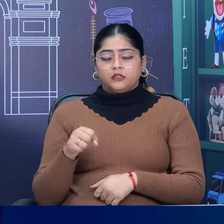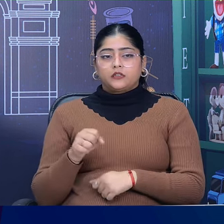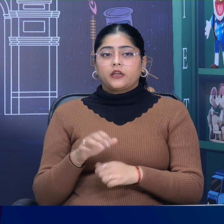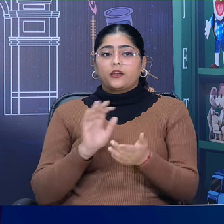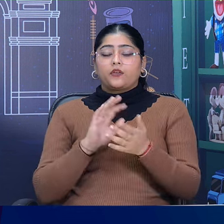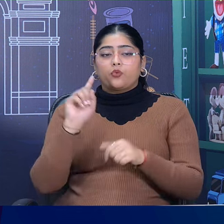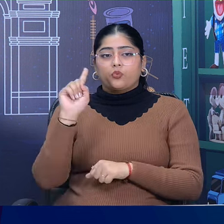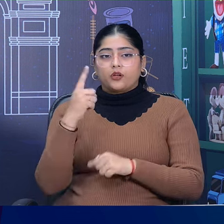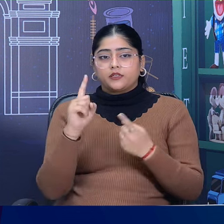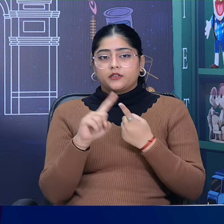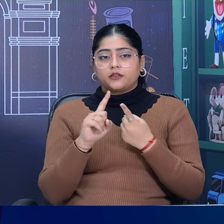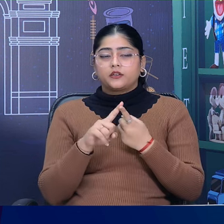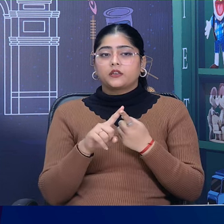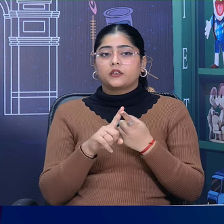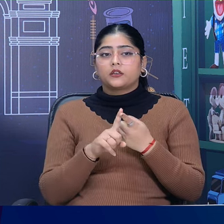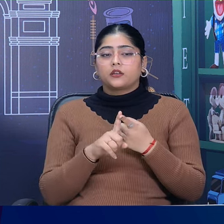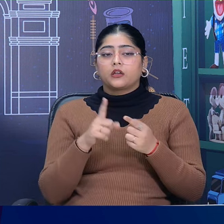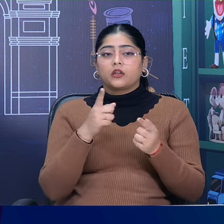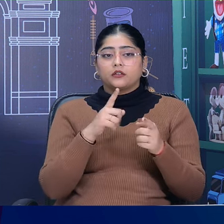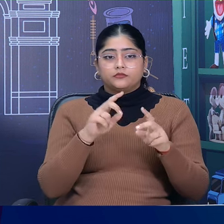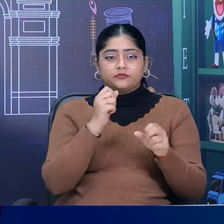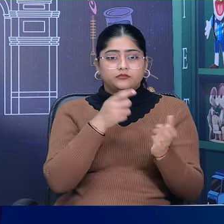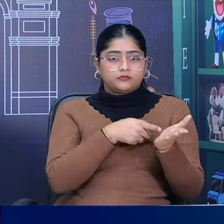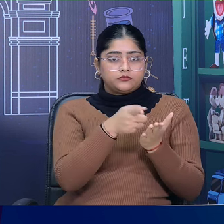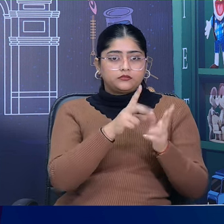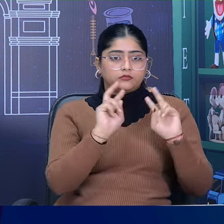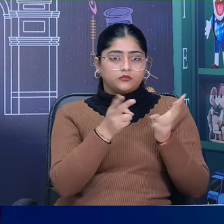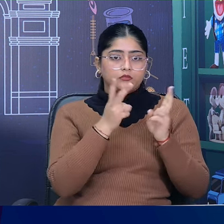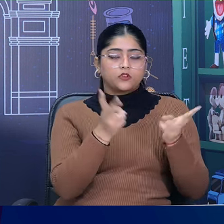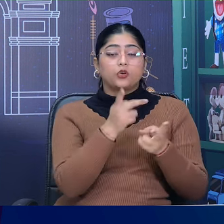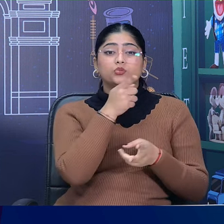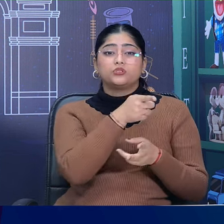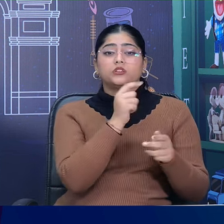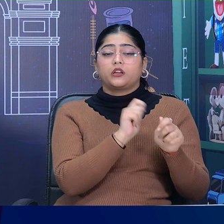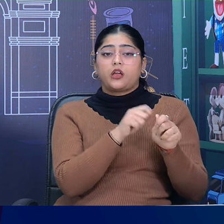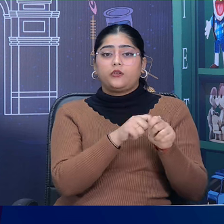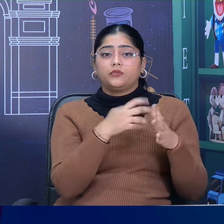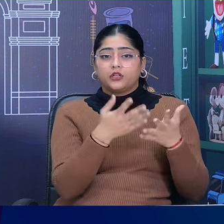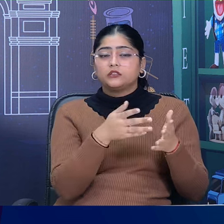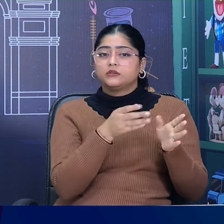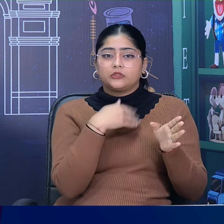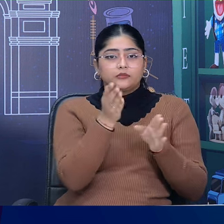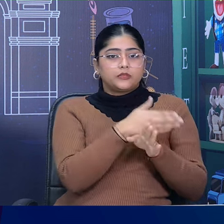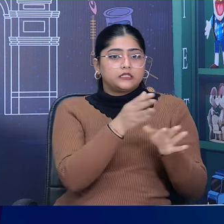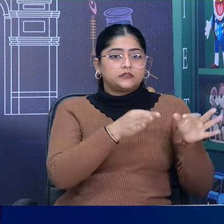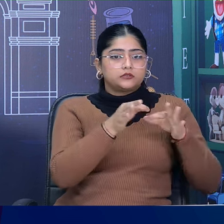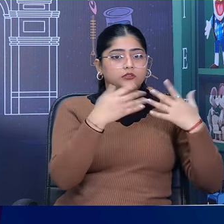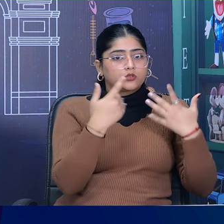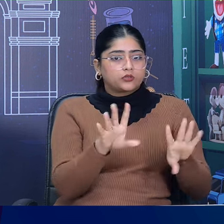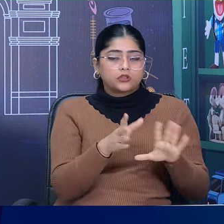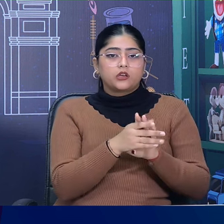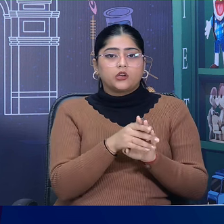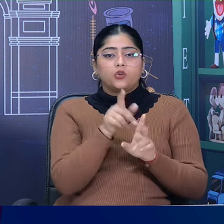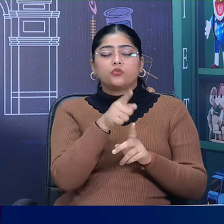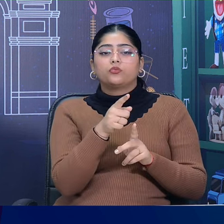पहला क्वेश्चन है राइट द फंक्शंस ऑफ ग्रामसभा जो हमारी ग्राम सभा थी उसके फंक्शन हमने इतनी डिटेल में फंक्शन को डिस्कस किया तो वो